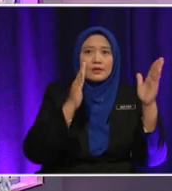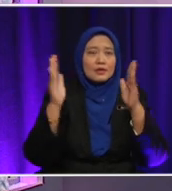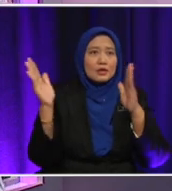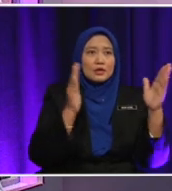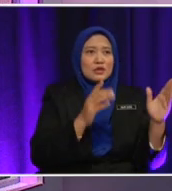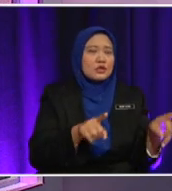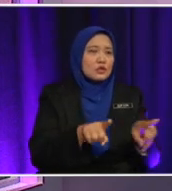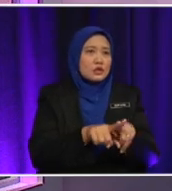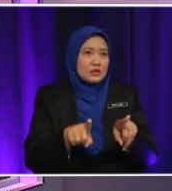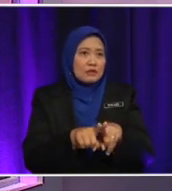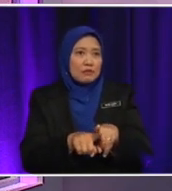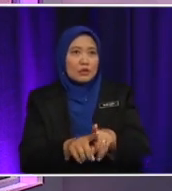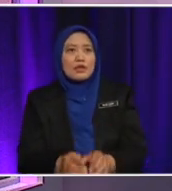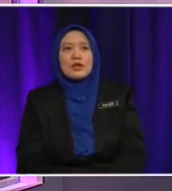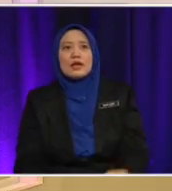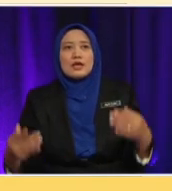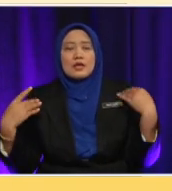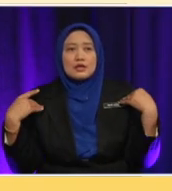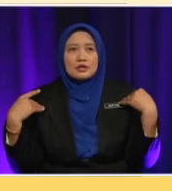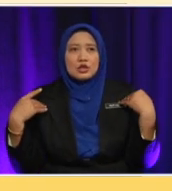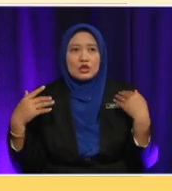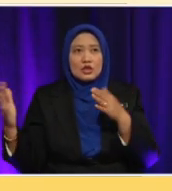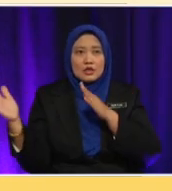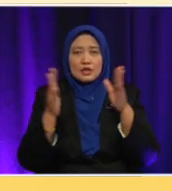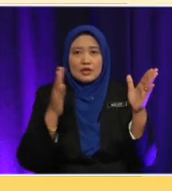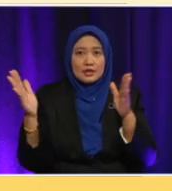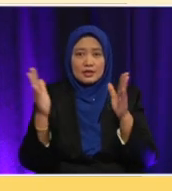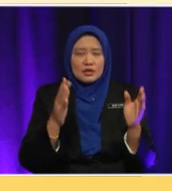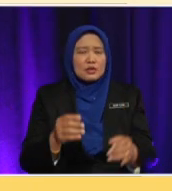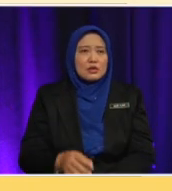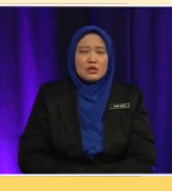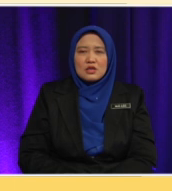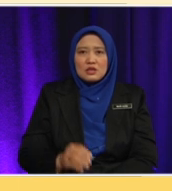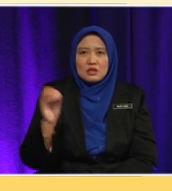salat macam hydro Oke kita ada angin nah ini tak banyak gunakan